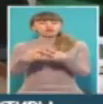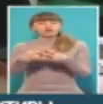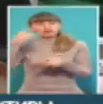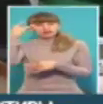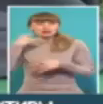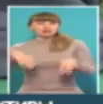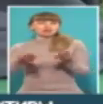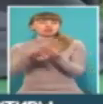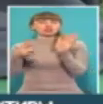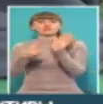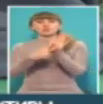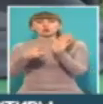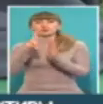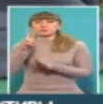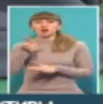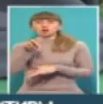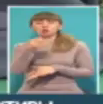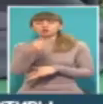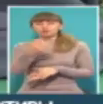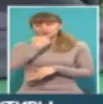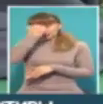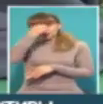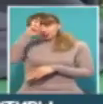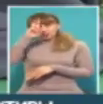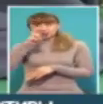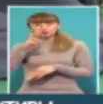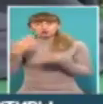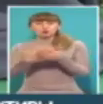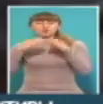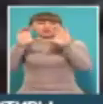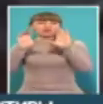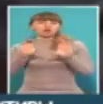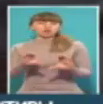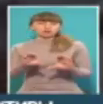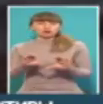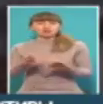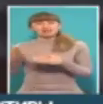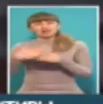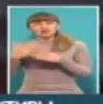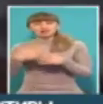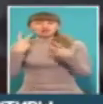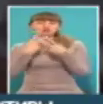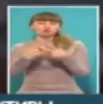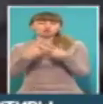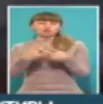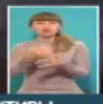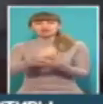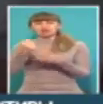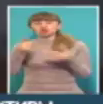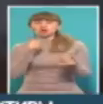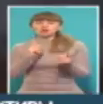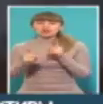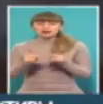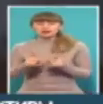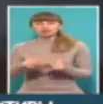8 колоний. Благодаря новому уголовному кодексу наказания в виде лишения свободы стали назначать реже. Все идет к тому, чтобы в некоторых случаях